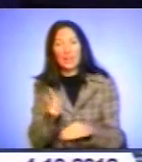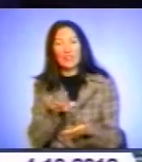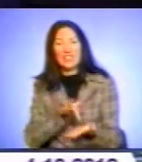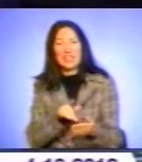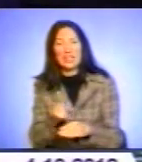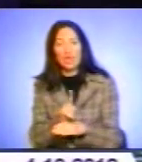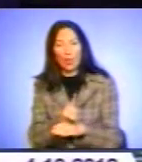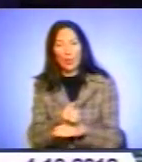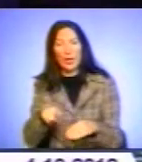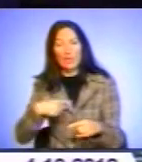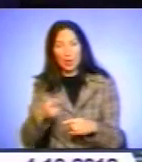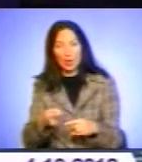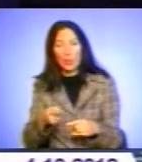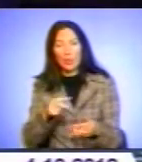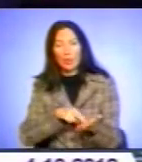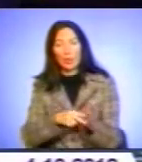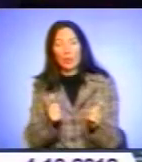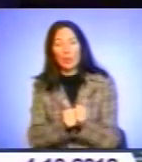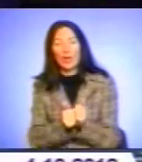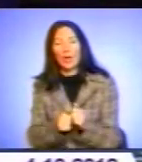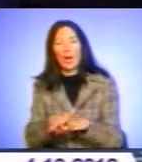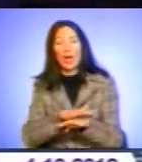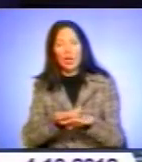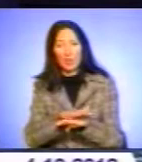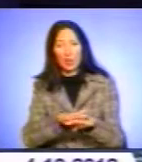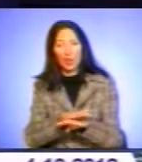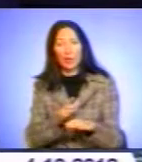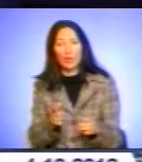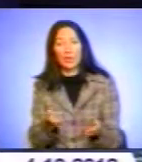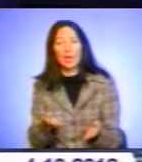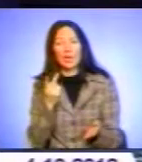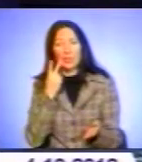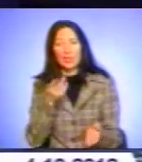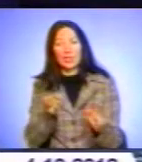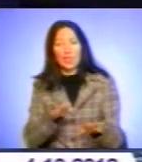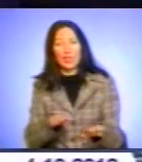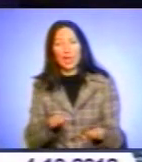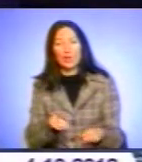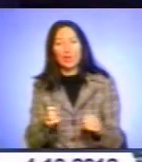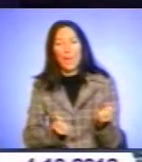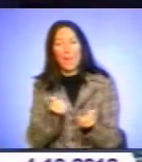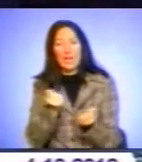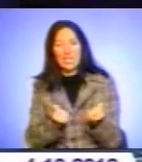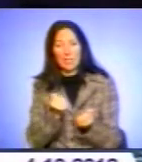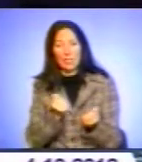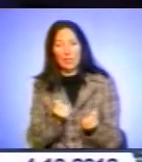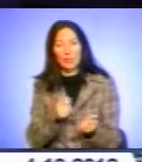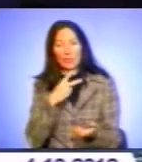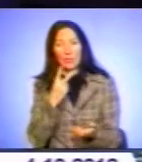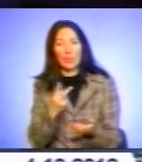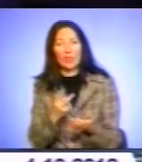планують поставити біля центрального ринку, там, де зазвичай найчастіше залишають автомобілі. Про це дивіться у наступному